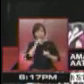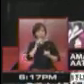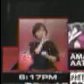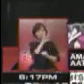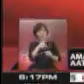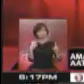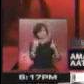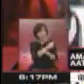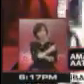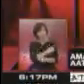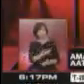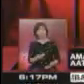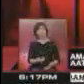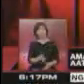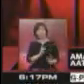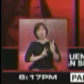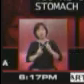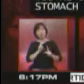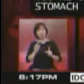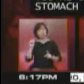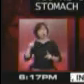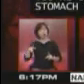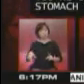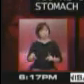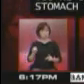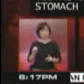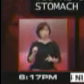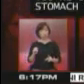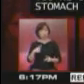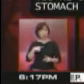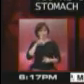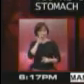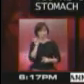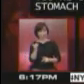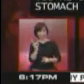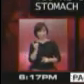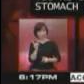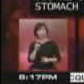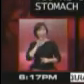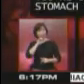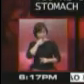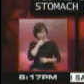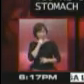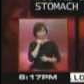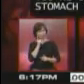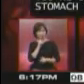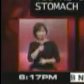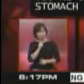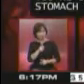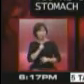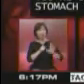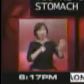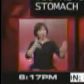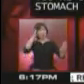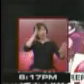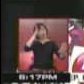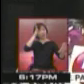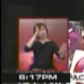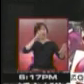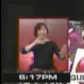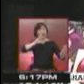katulad mo. As far as my being 80 years old, I'm an aging movie queen. Your father is an